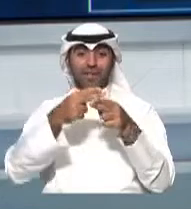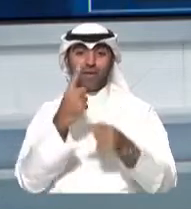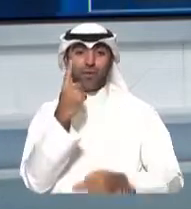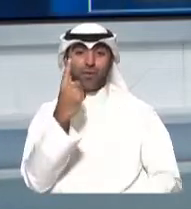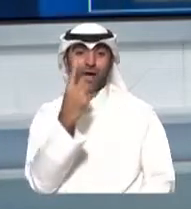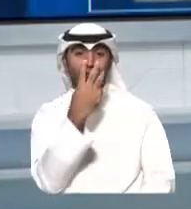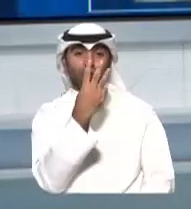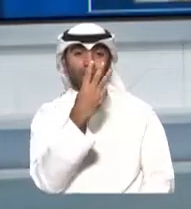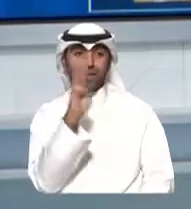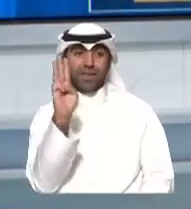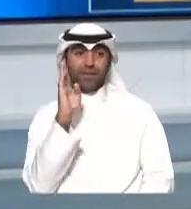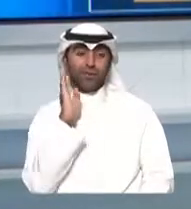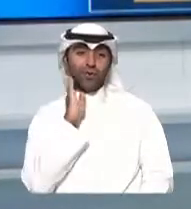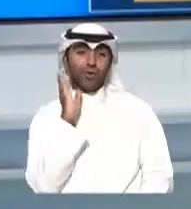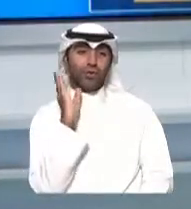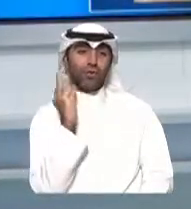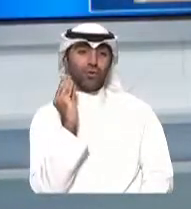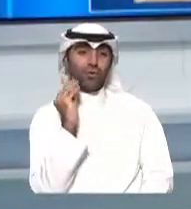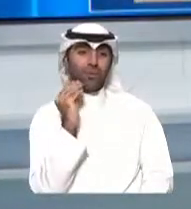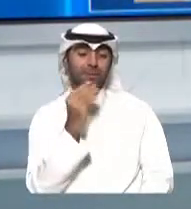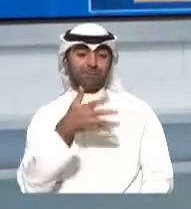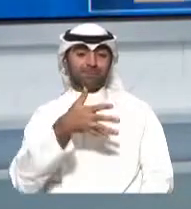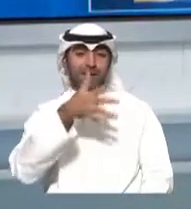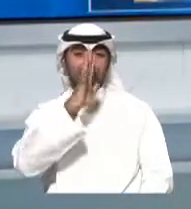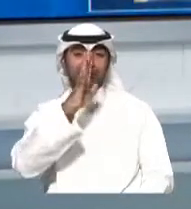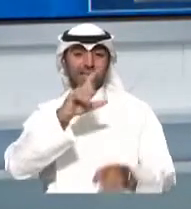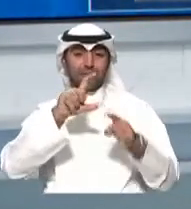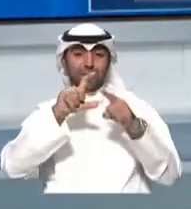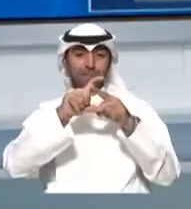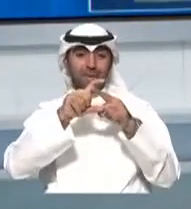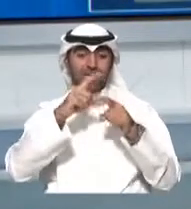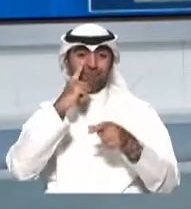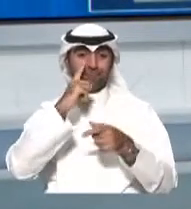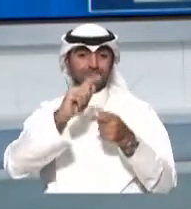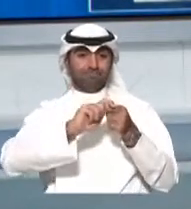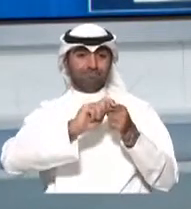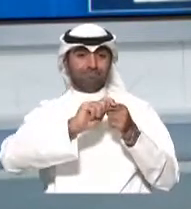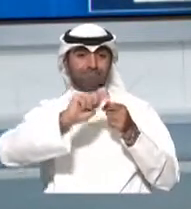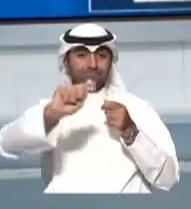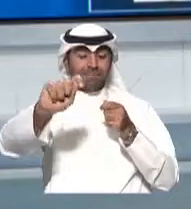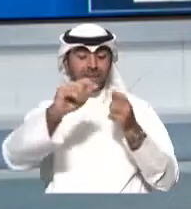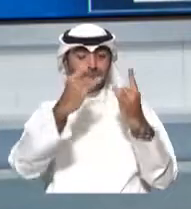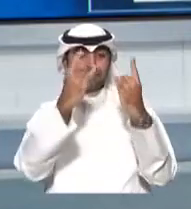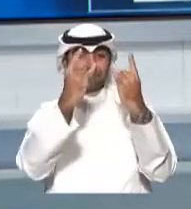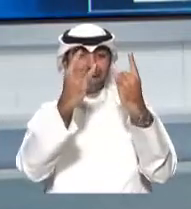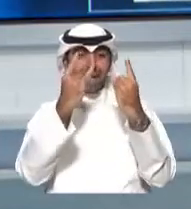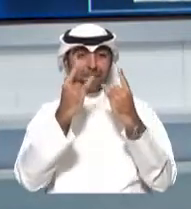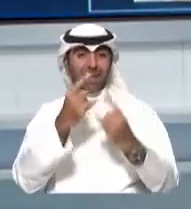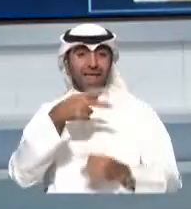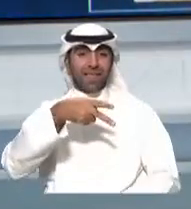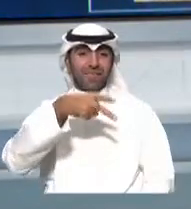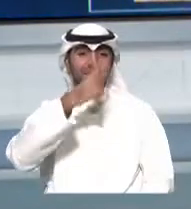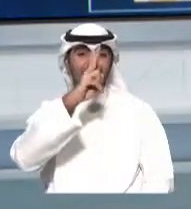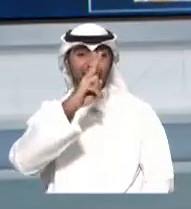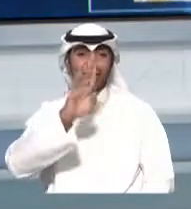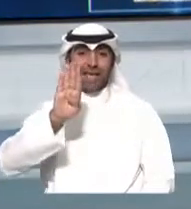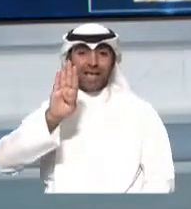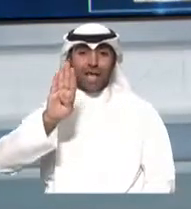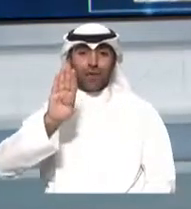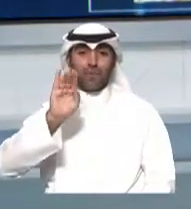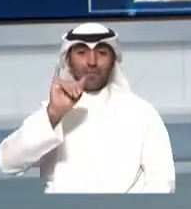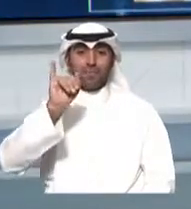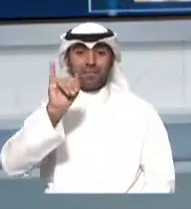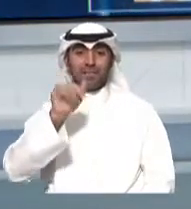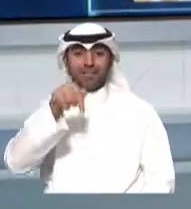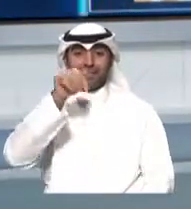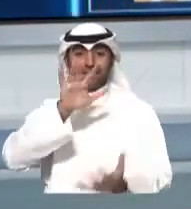من 12 كيلو متر. صور الأقمار الصناعية بين السماء خالية من السحب اليوم، لكن مع عودة الهواء الكوس ترجع بعض السحب مجددا خلال الأيام القادمة على بعض